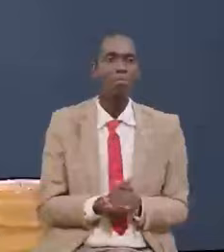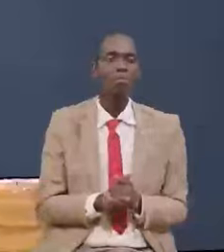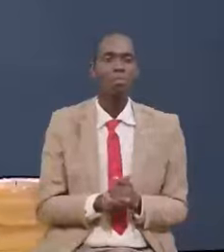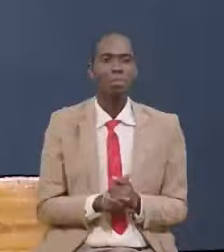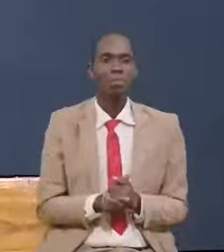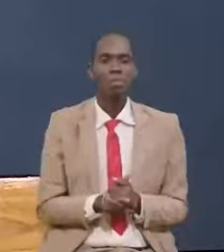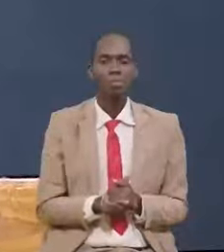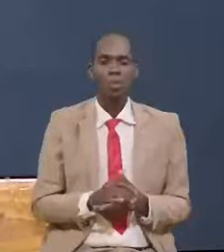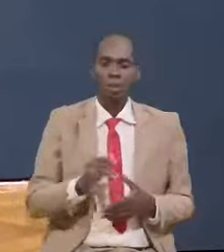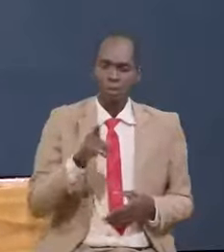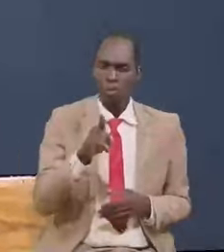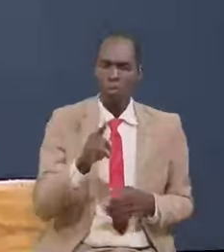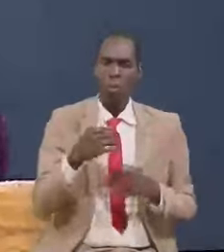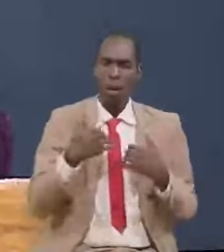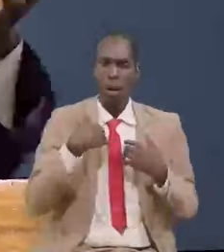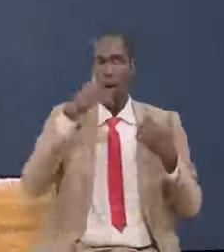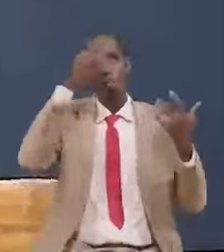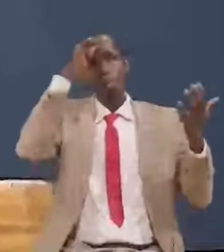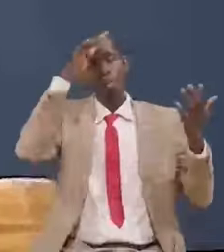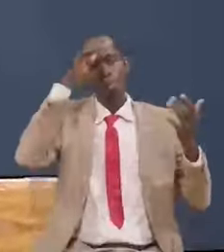j'ai une attente.